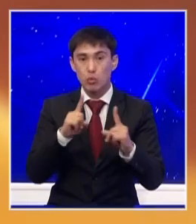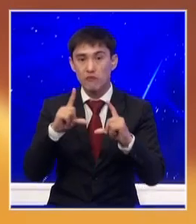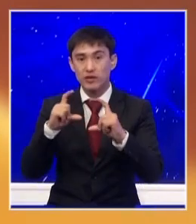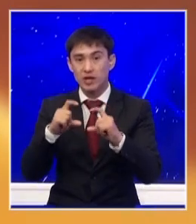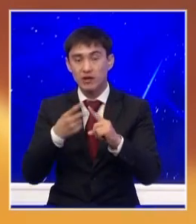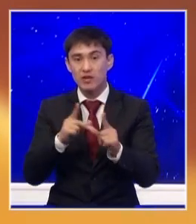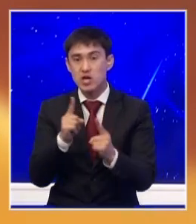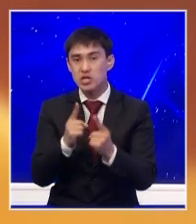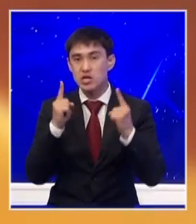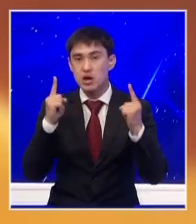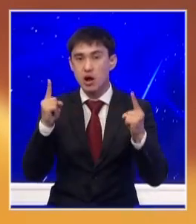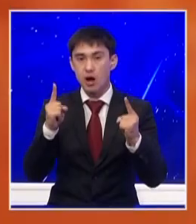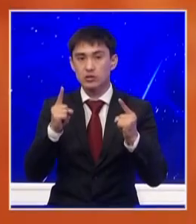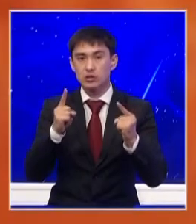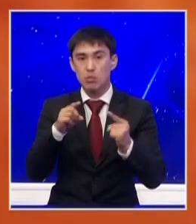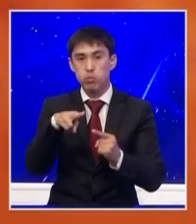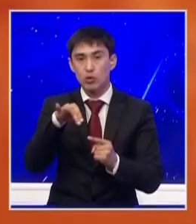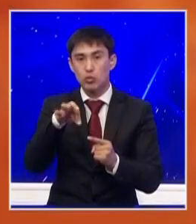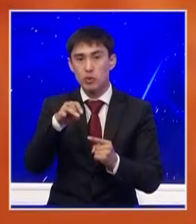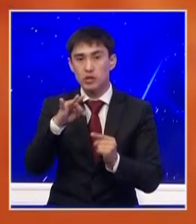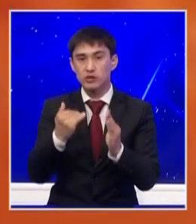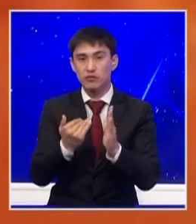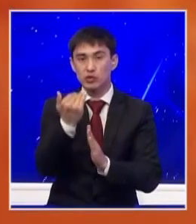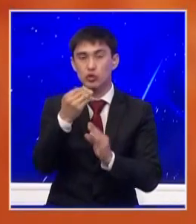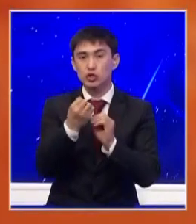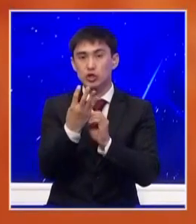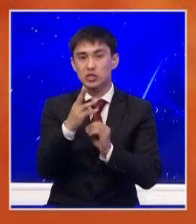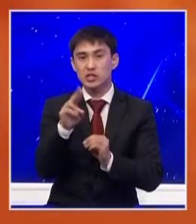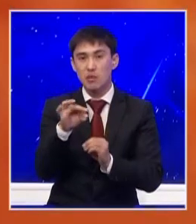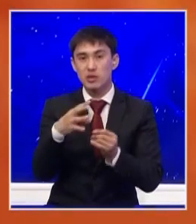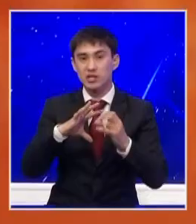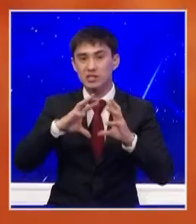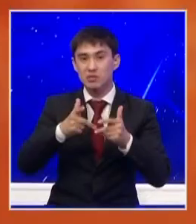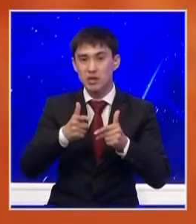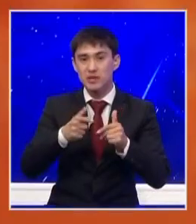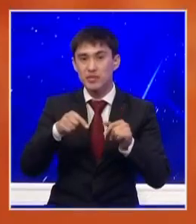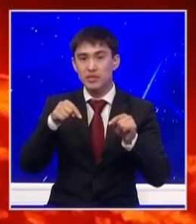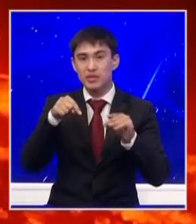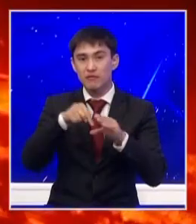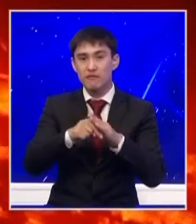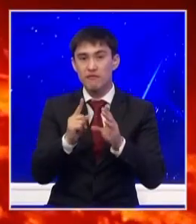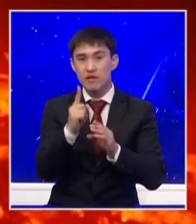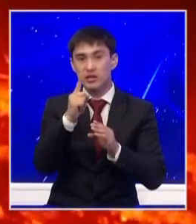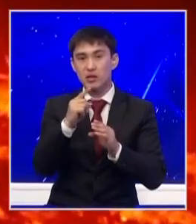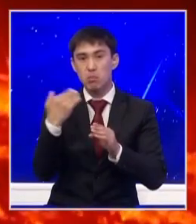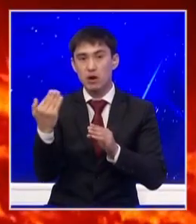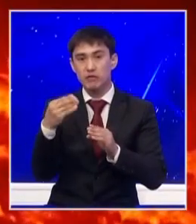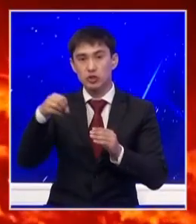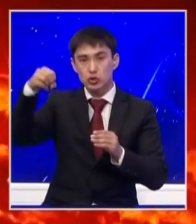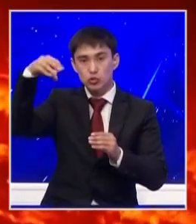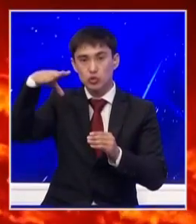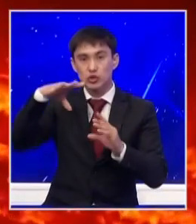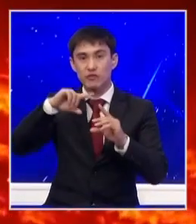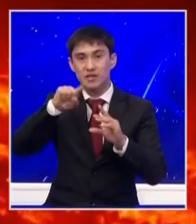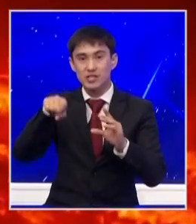особенностей гигантский про тунберранец высотой в 14 диаметров земли находящихся верхней правой части солнечного